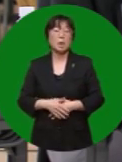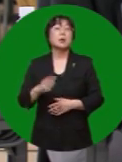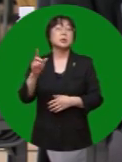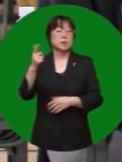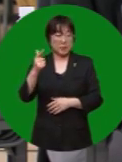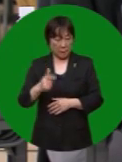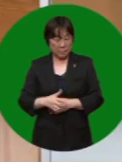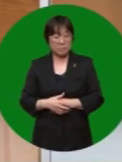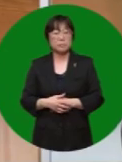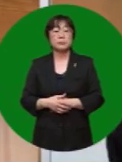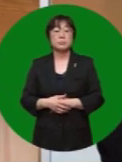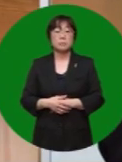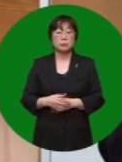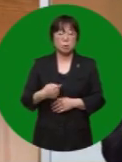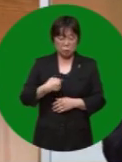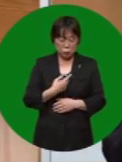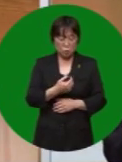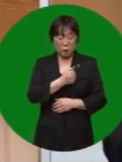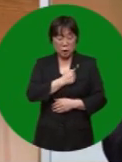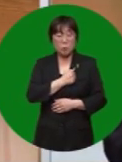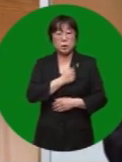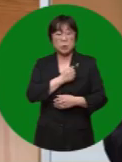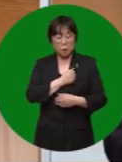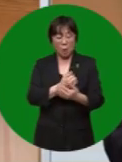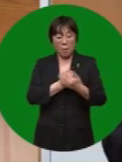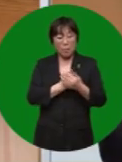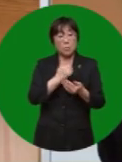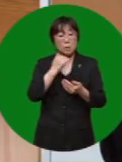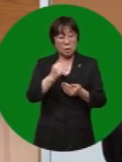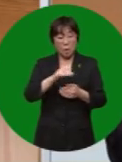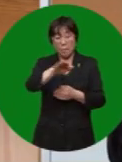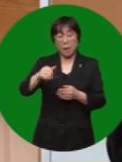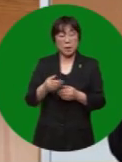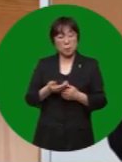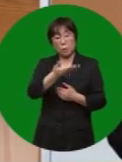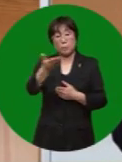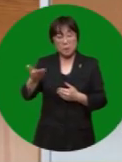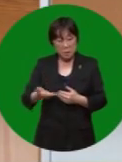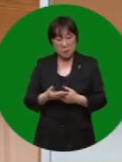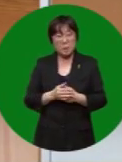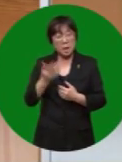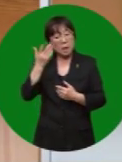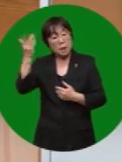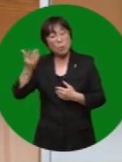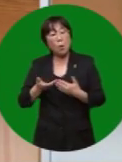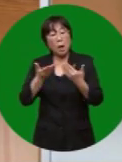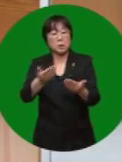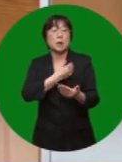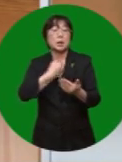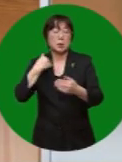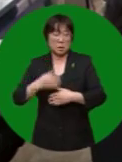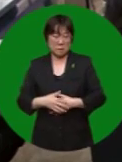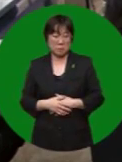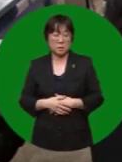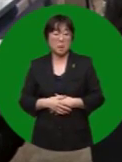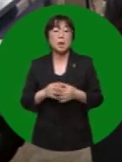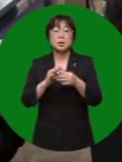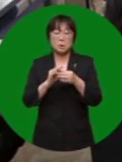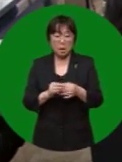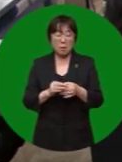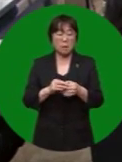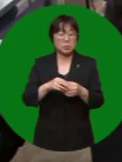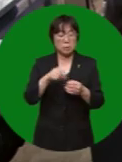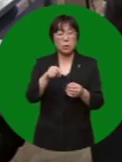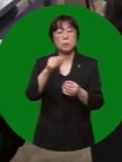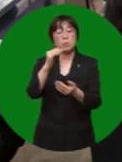ゃないんですよと。まず自分の命をちゃんと助けることが周りの皆さん方にもね、希望を与えるんですよと。だからこうした